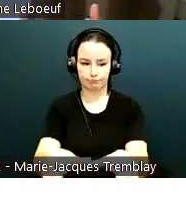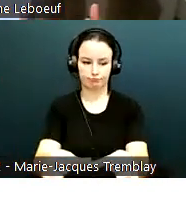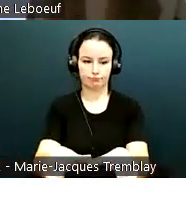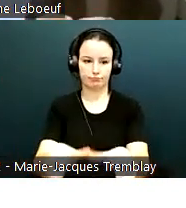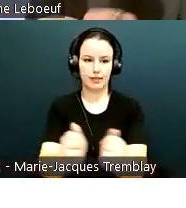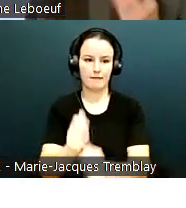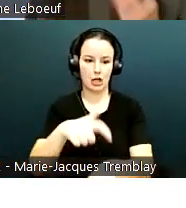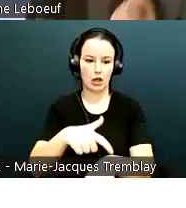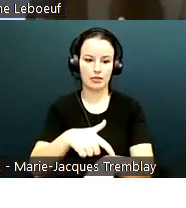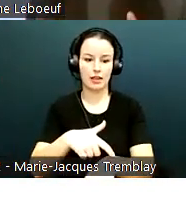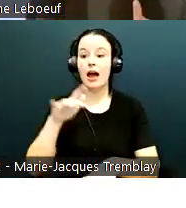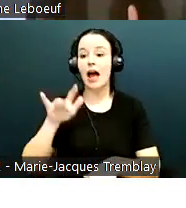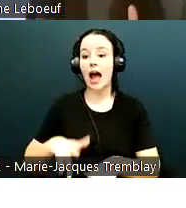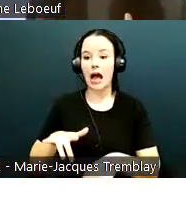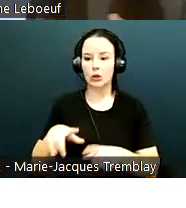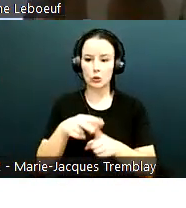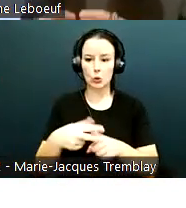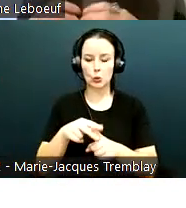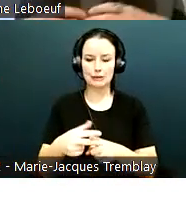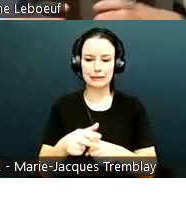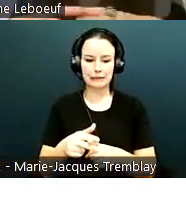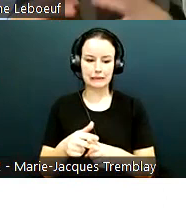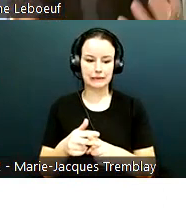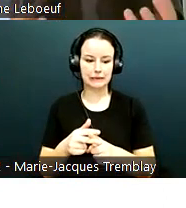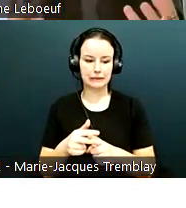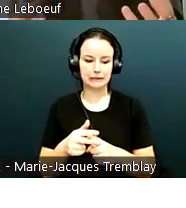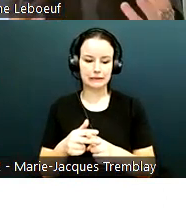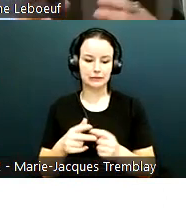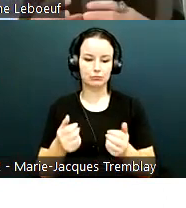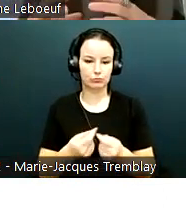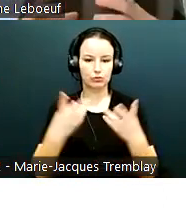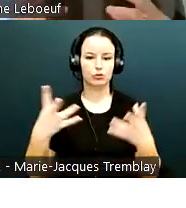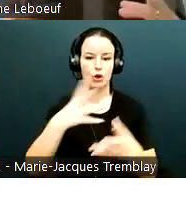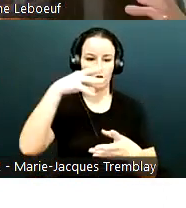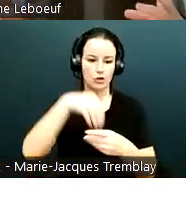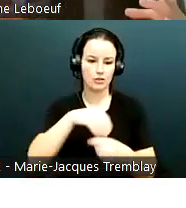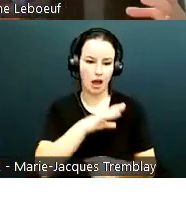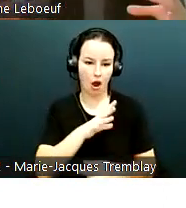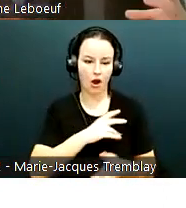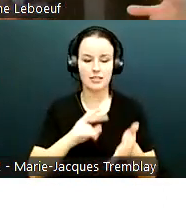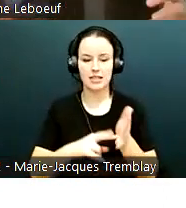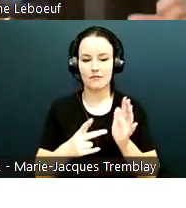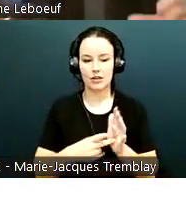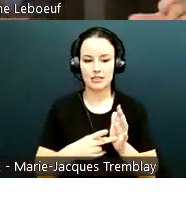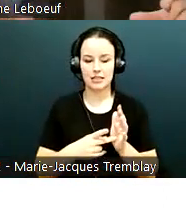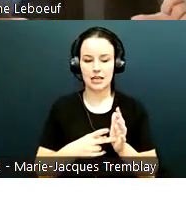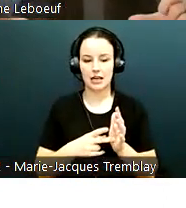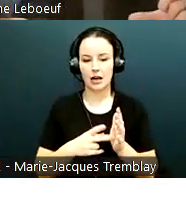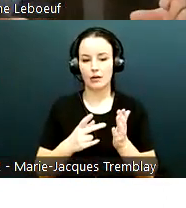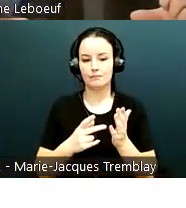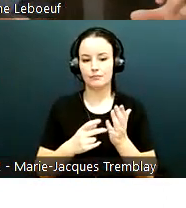travers le temps. Parce que comme ce n'est pas un outil unique, il englobe plusieurs choses, bien évidemment, c'est un programme qui